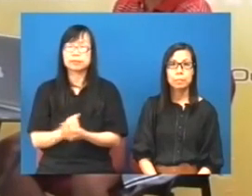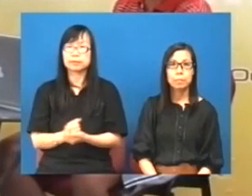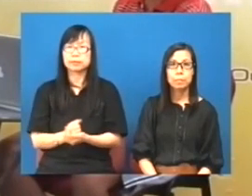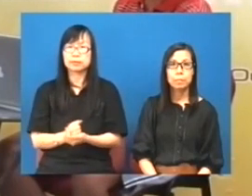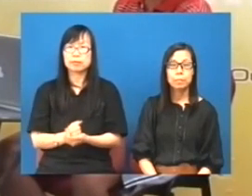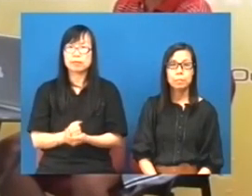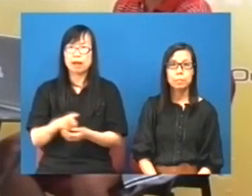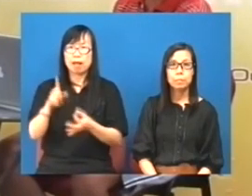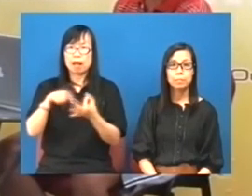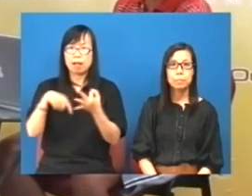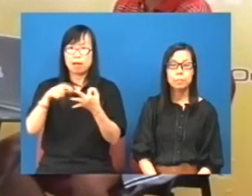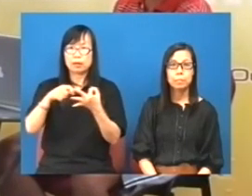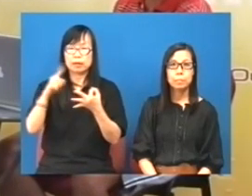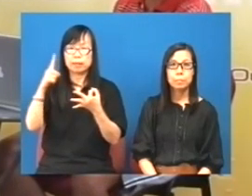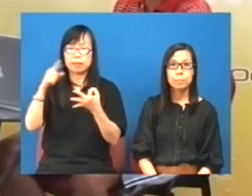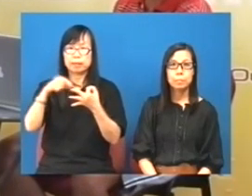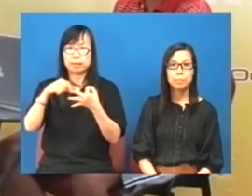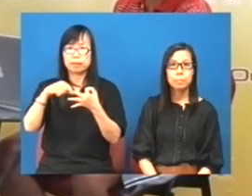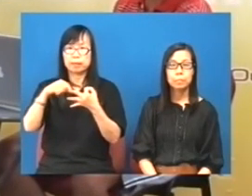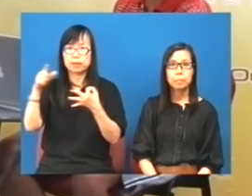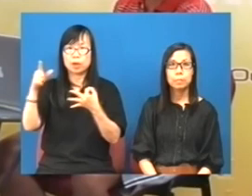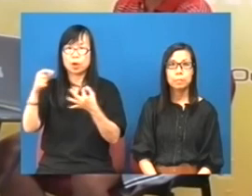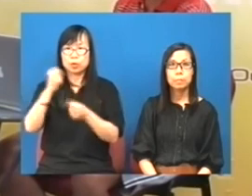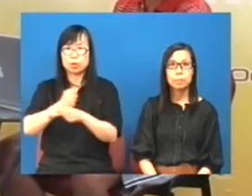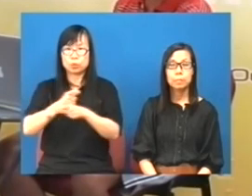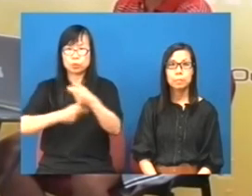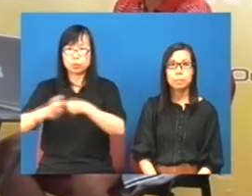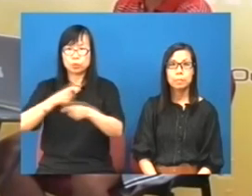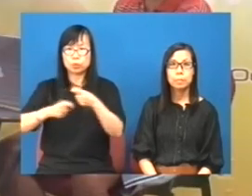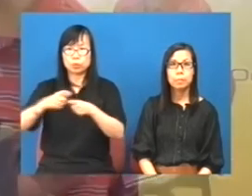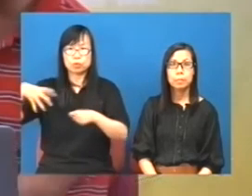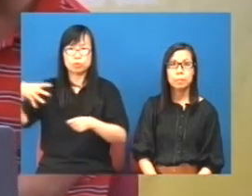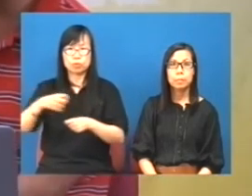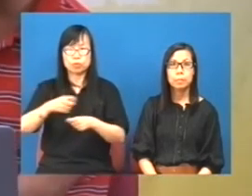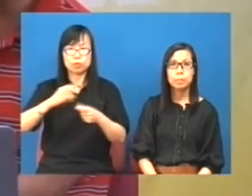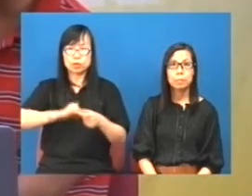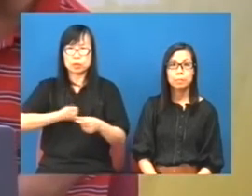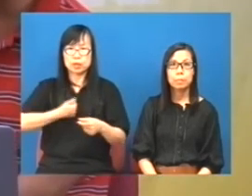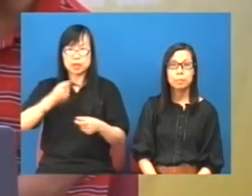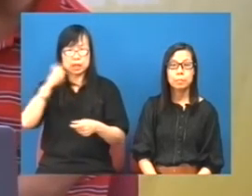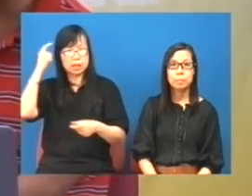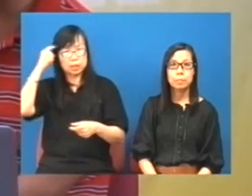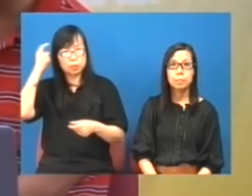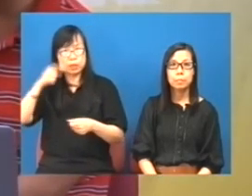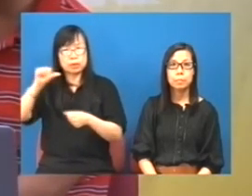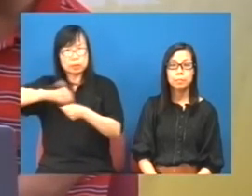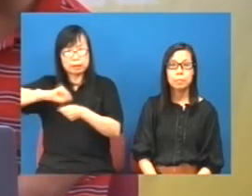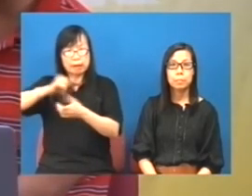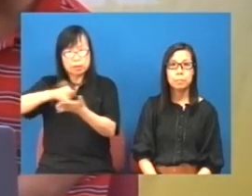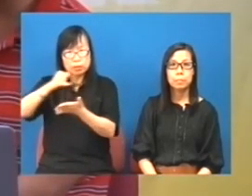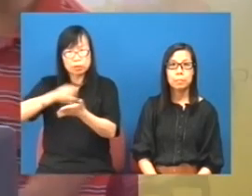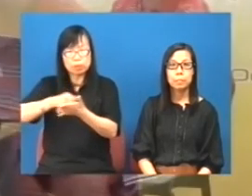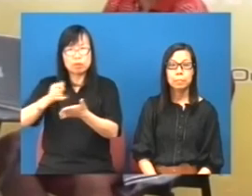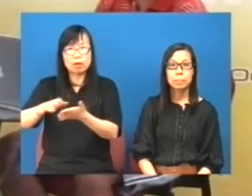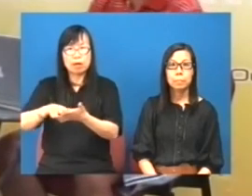梁錦松只不過是他做財政司思想知道會加稅偷步買一車